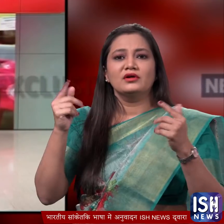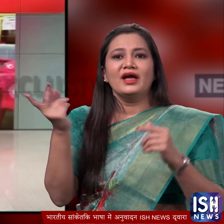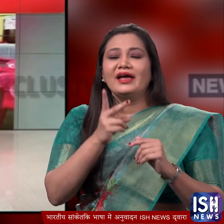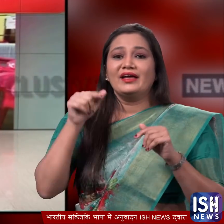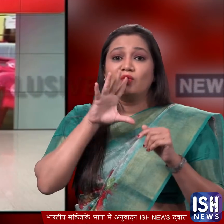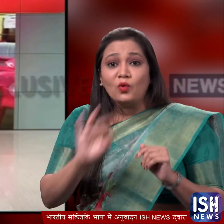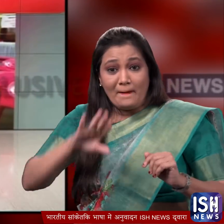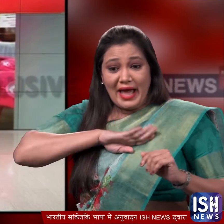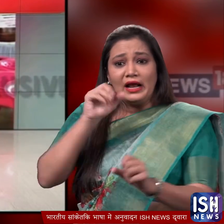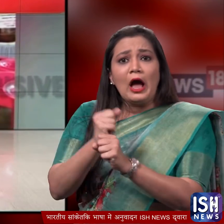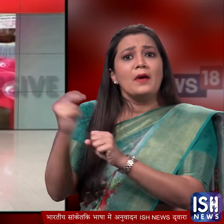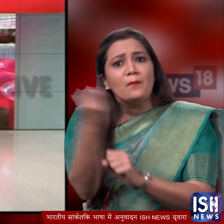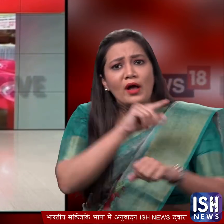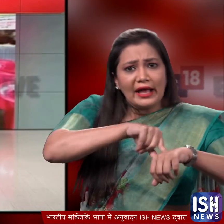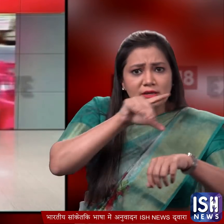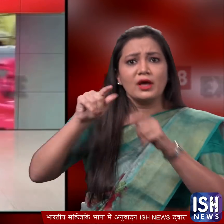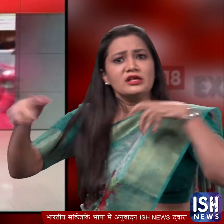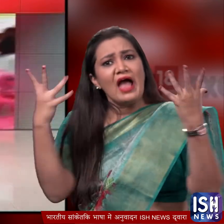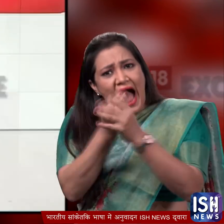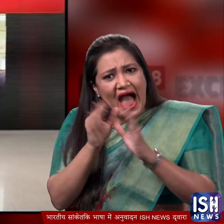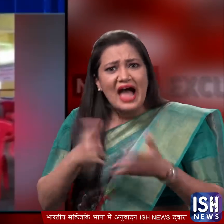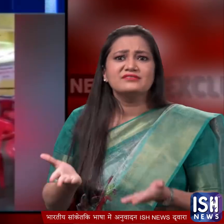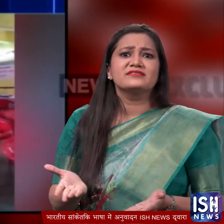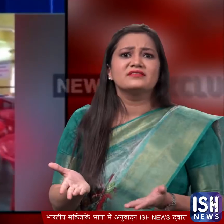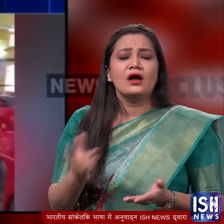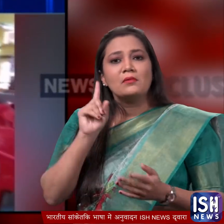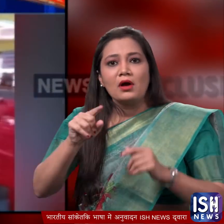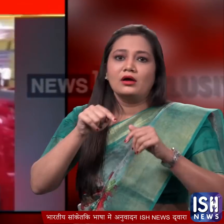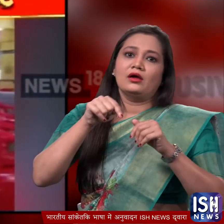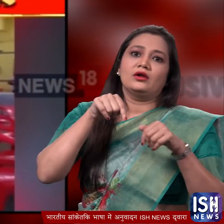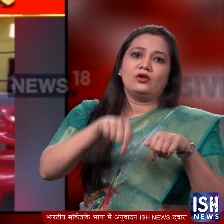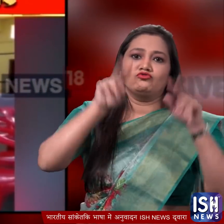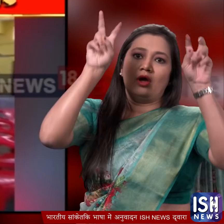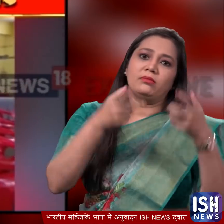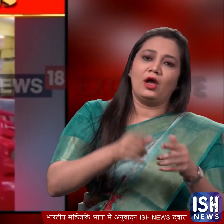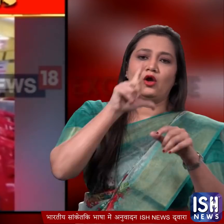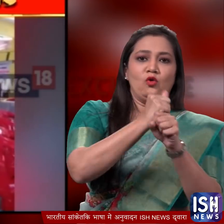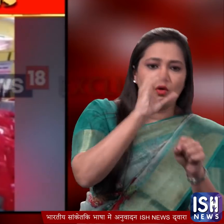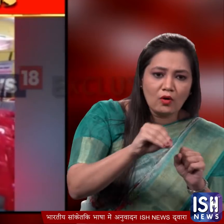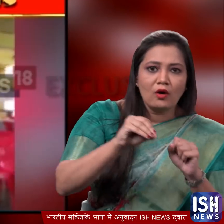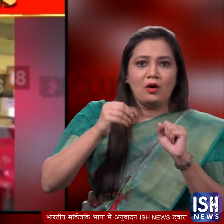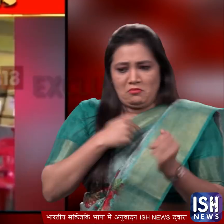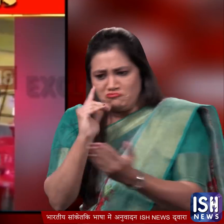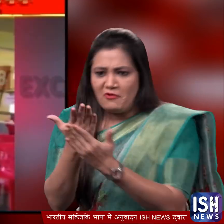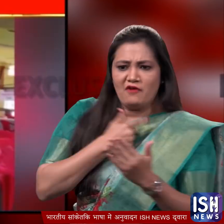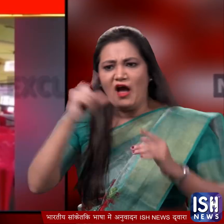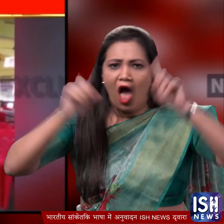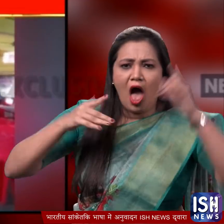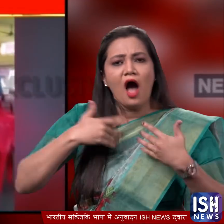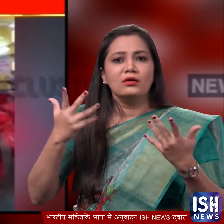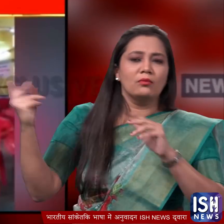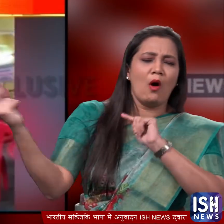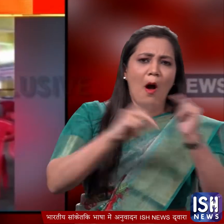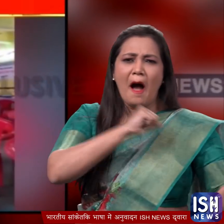की महाविकास अघाड़ी सरकार में दोनों पार्टियां शामिल हैं, लेकिन चुनाव चिन्ह और नामांकन का झगड़ा इतना बढ़ा